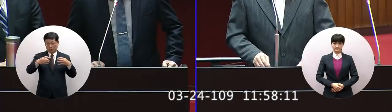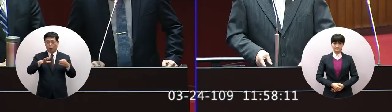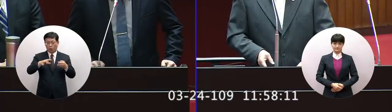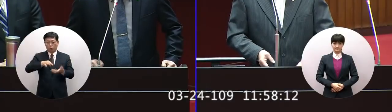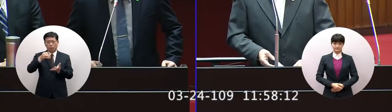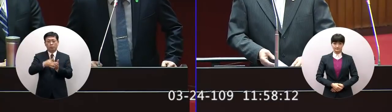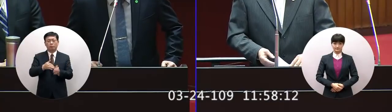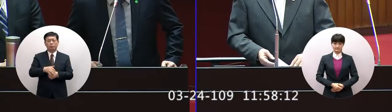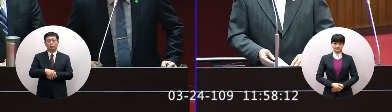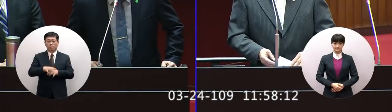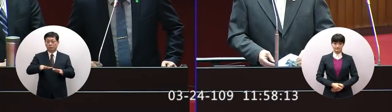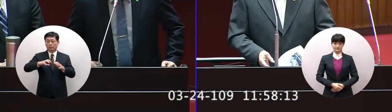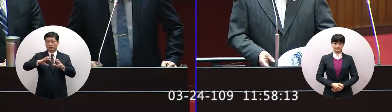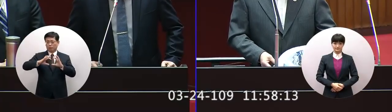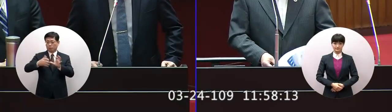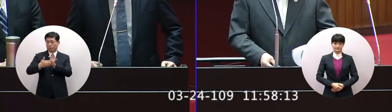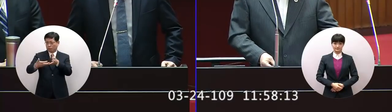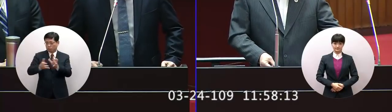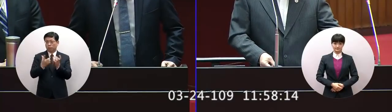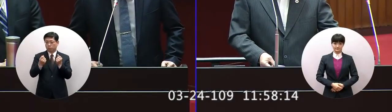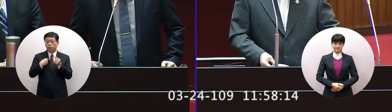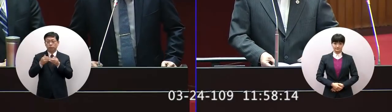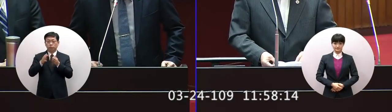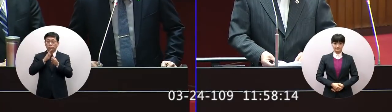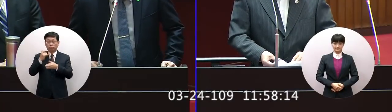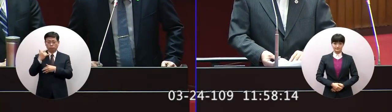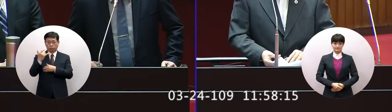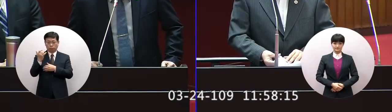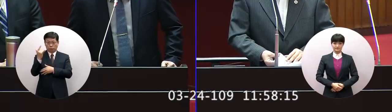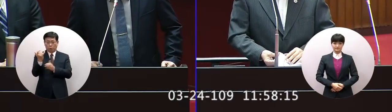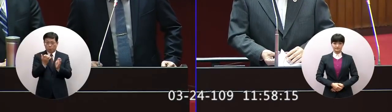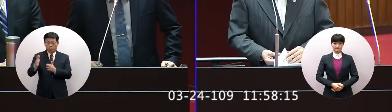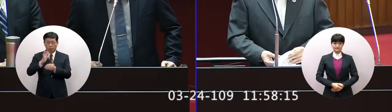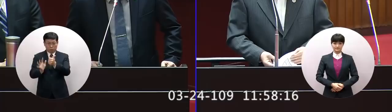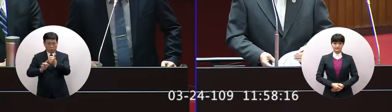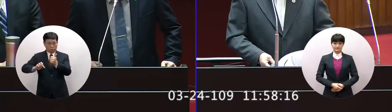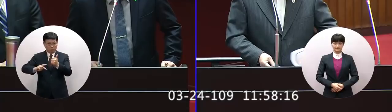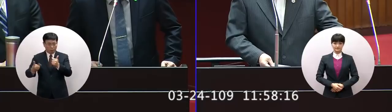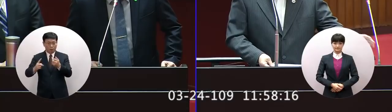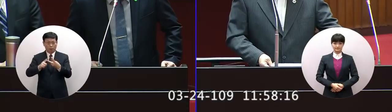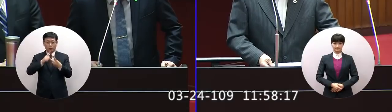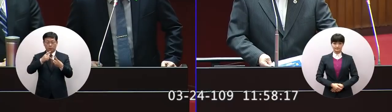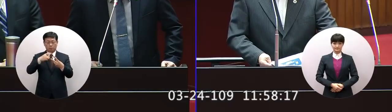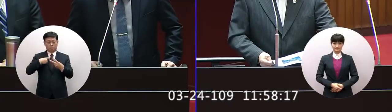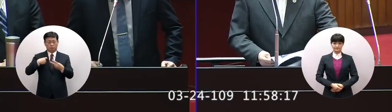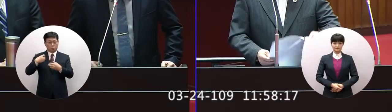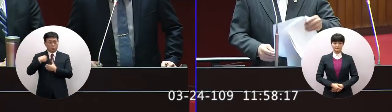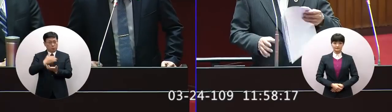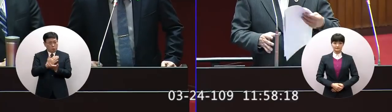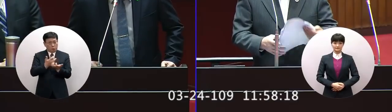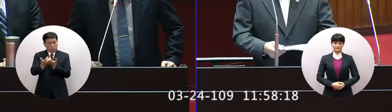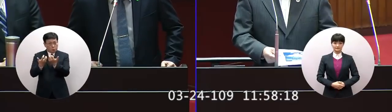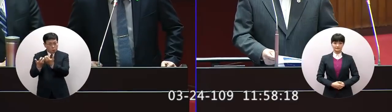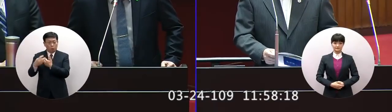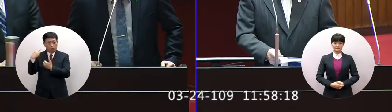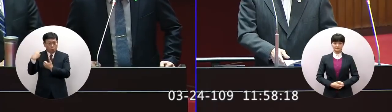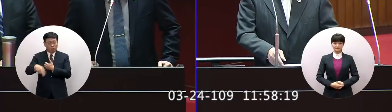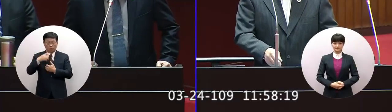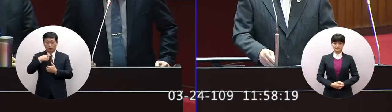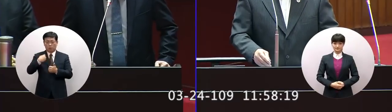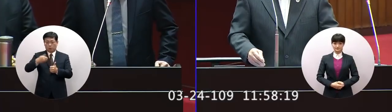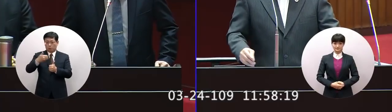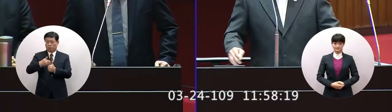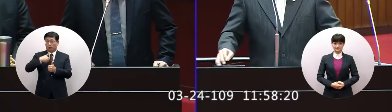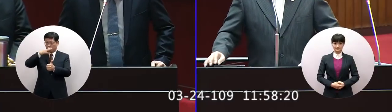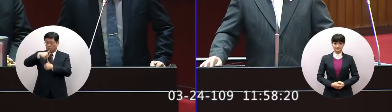题。目前国防部也针对了后备组织整并，还有调整部队类型跟调增教招